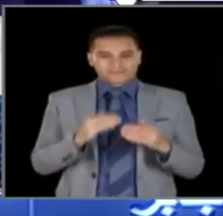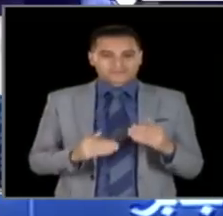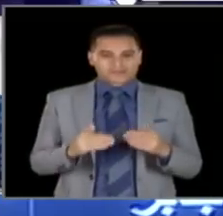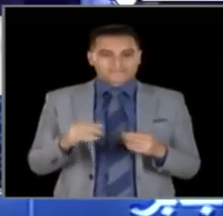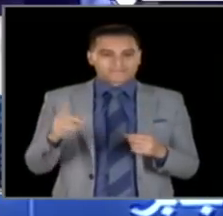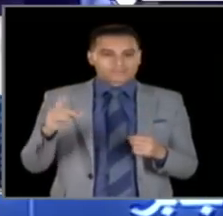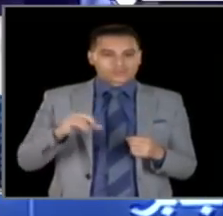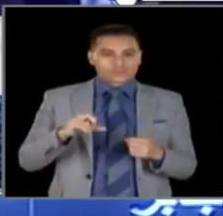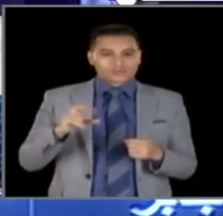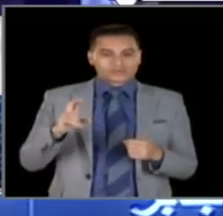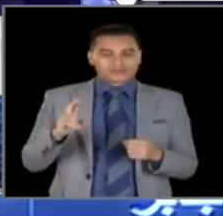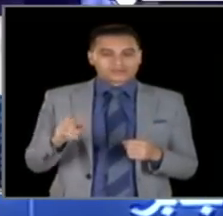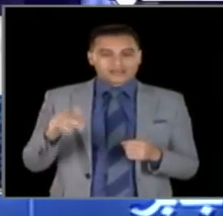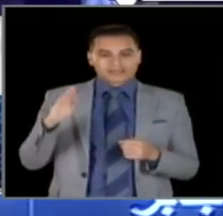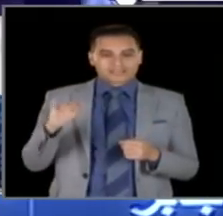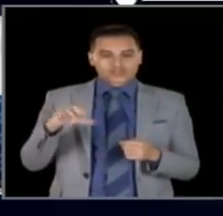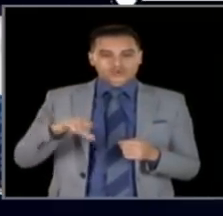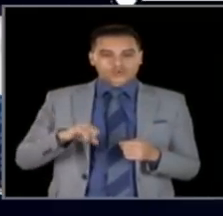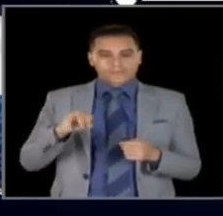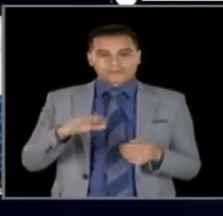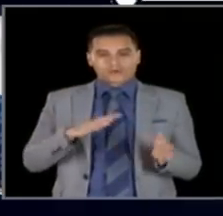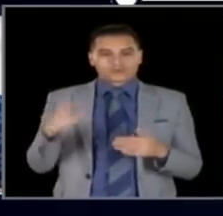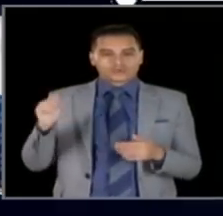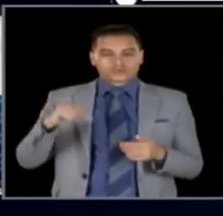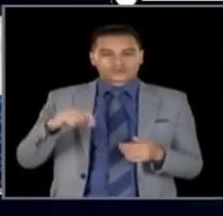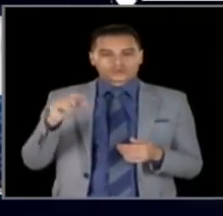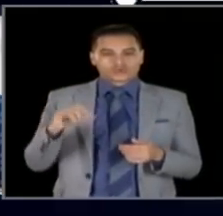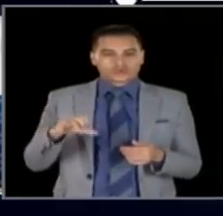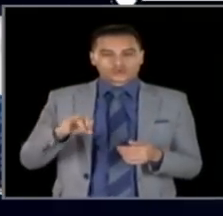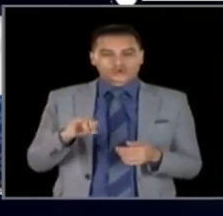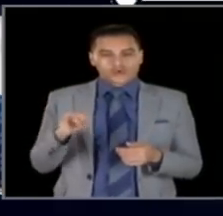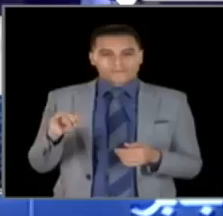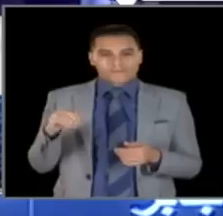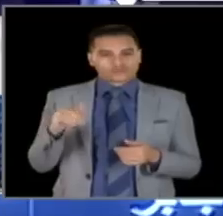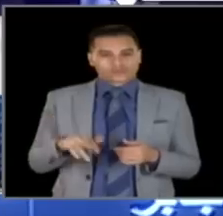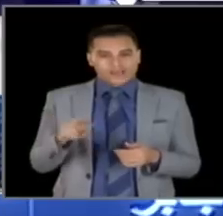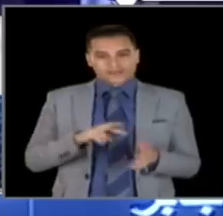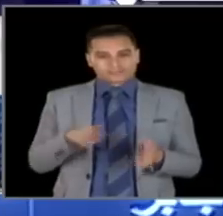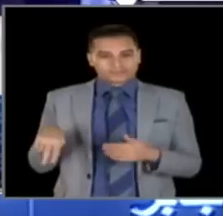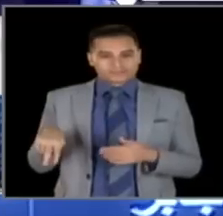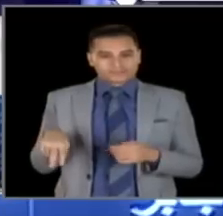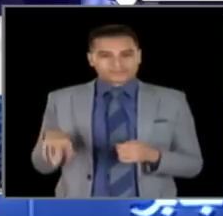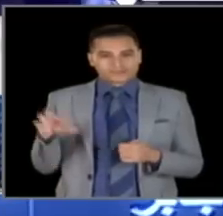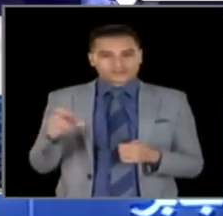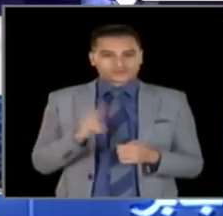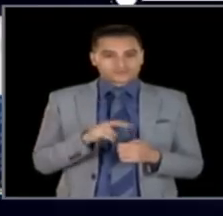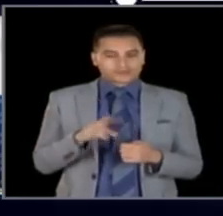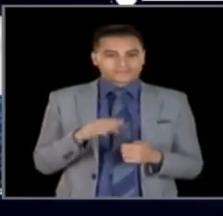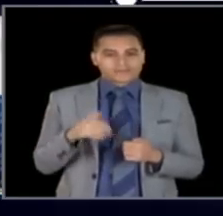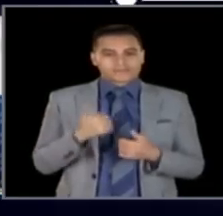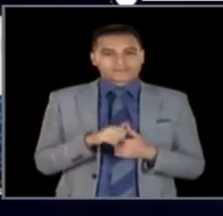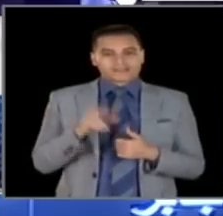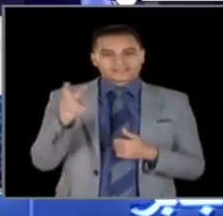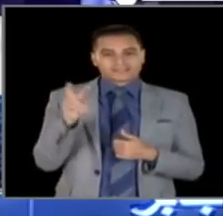بوتاسيوم وصوديوم طبعا مستحيل. البوتاسيوم والصوديوم مستحيل. والصوديوم مستحيل 19 و11. برافو عليك. تمام، فاحنا عندنا